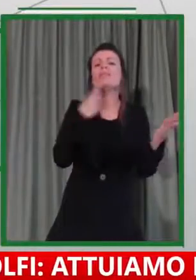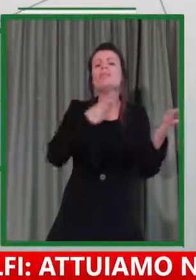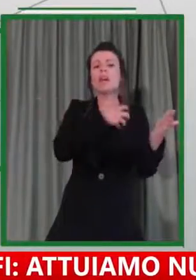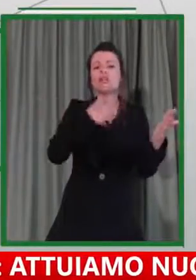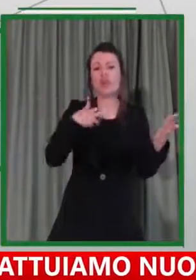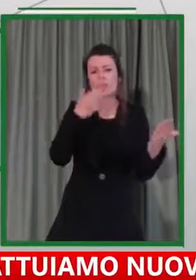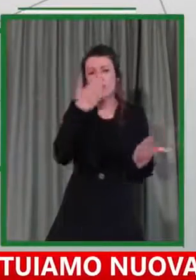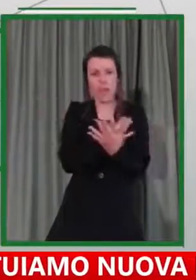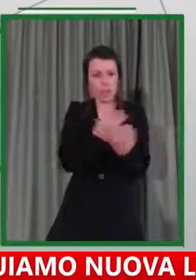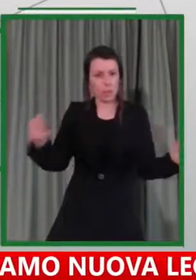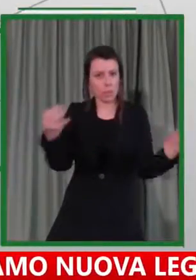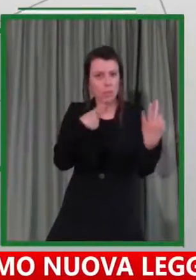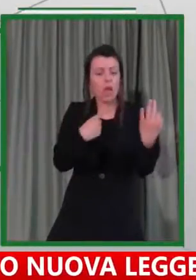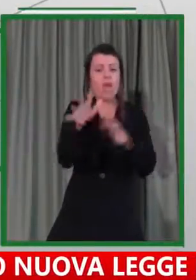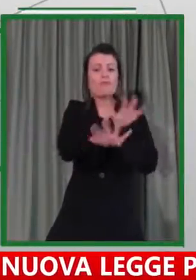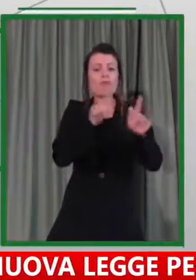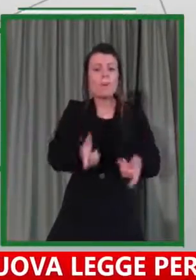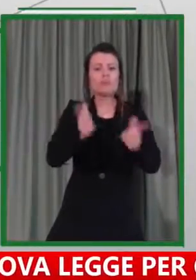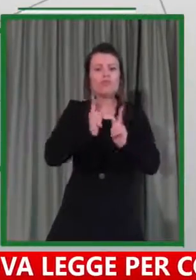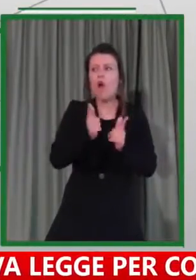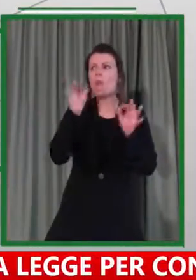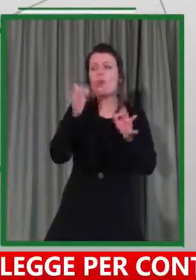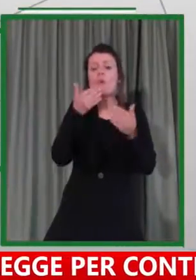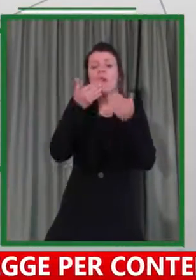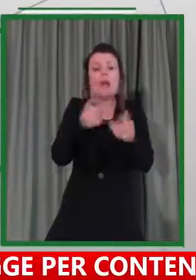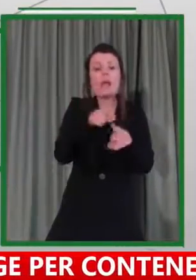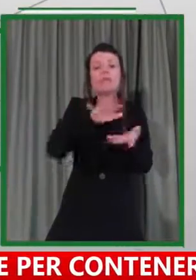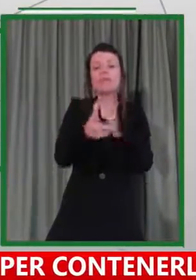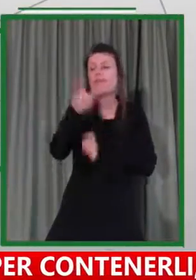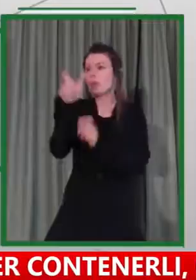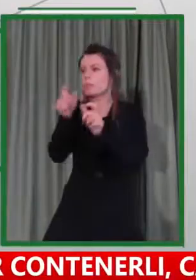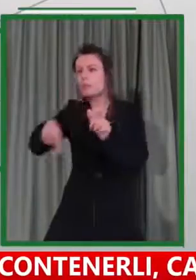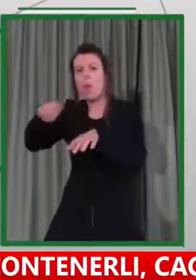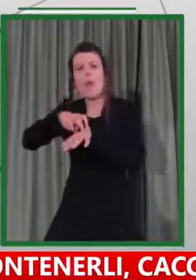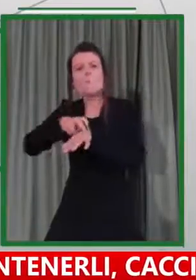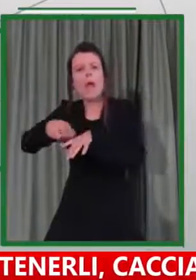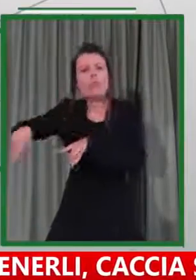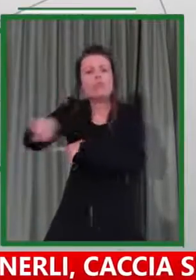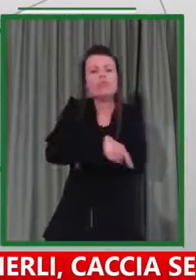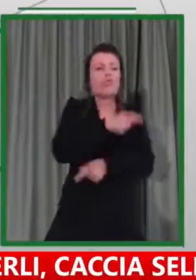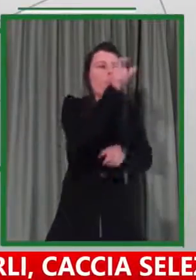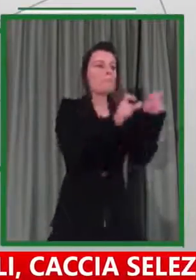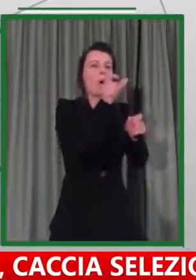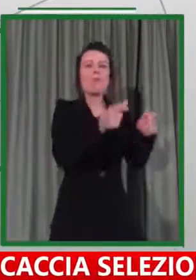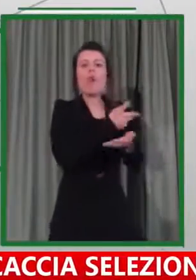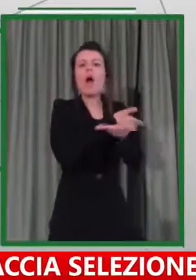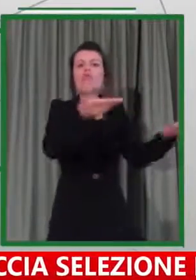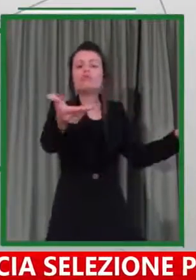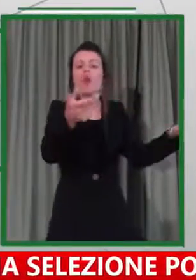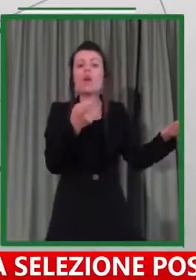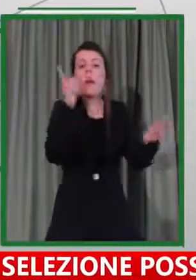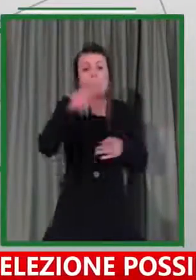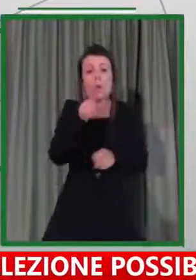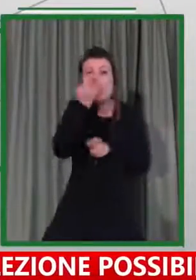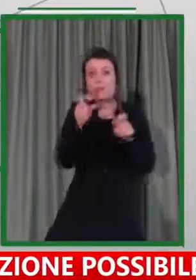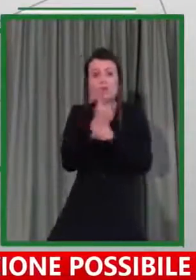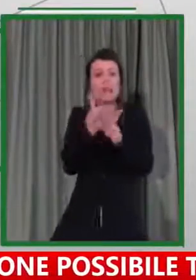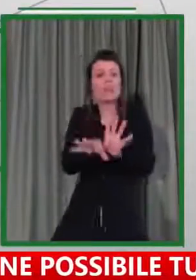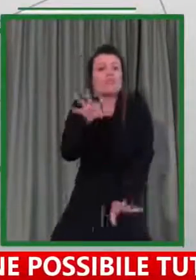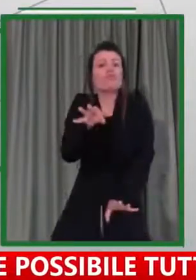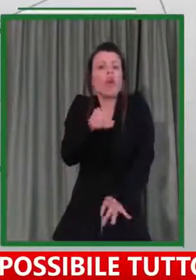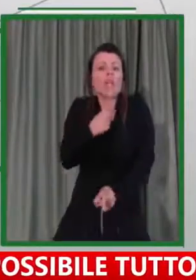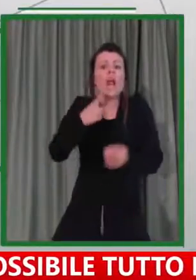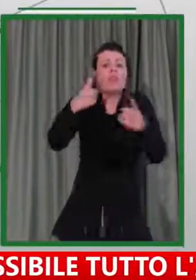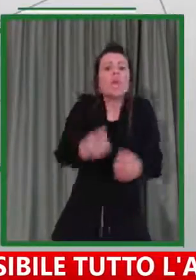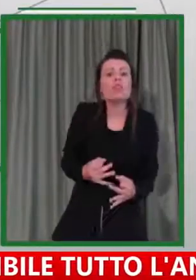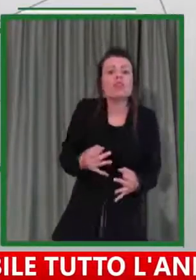i medici, la popolazione, anche chi deve decidere, abbia conoscenza di che decisioni prendere. Noi a volte dobbiamo